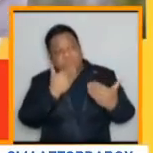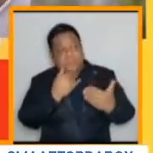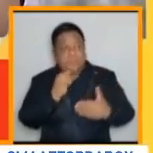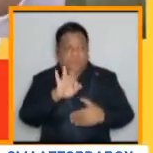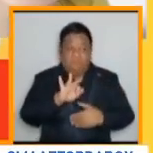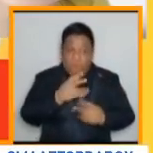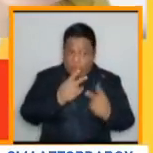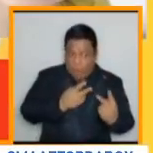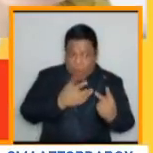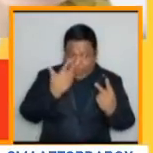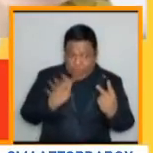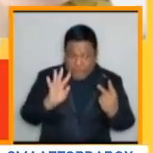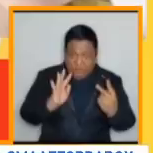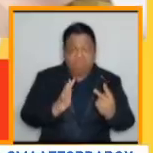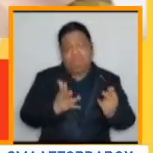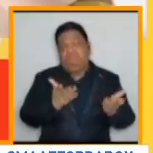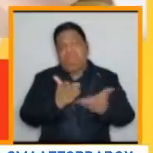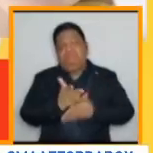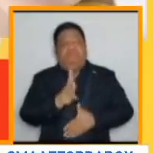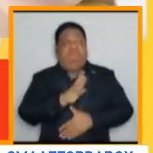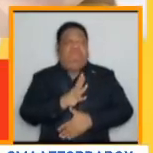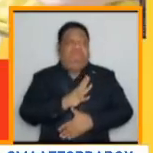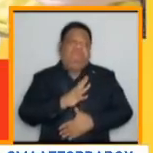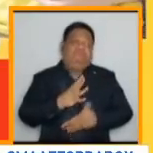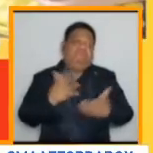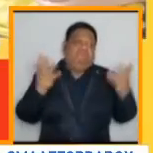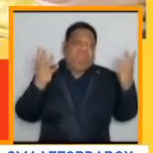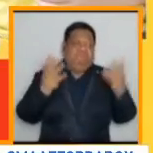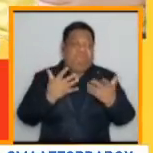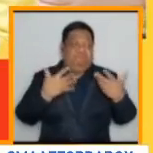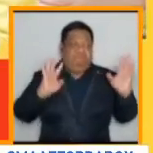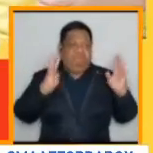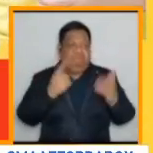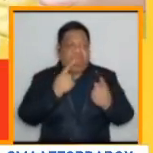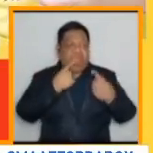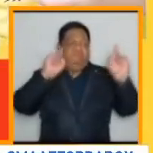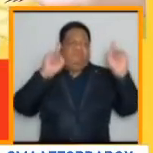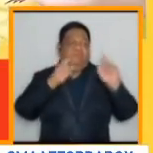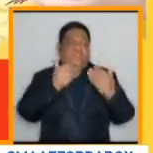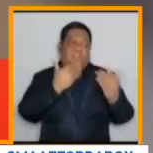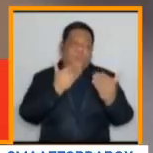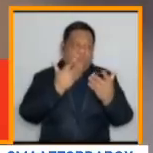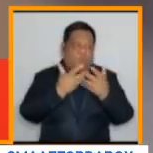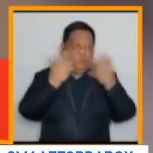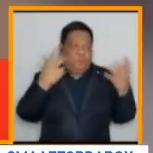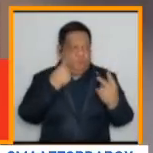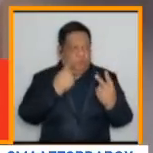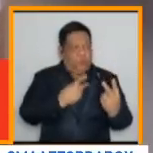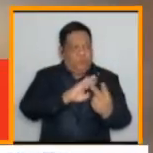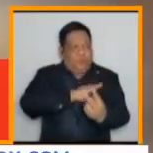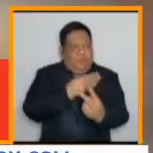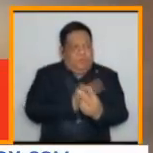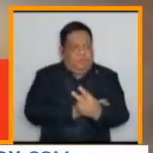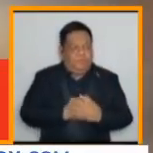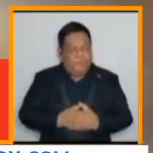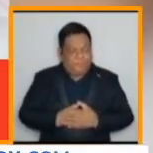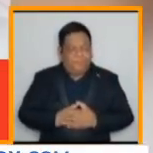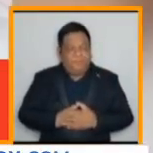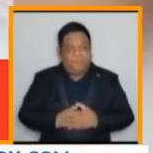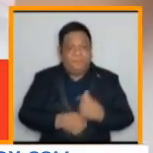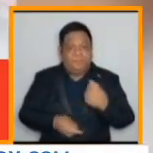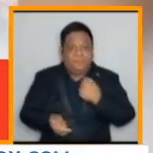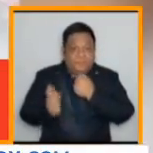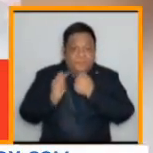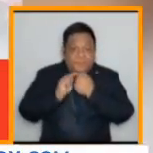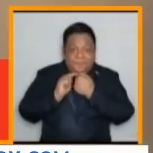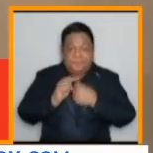aba, hindi, wala nang tulak kabigi dyan. Sobrang thank you na dyan sa dalawang anak ko na yan. Bukod nga sa pagiging hands-on